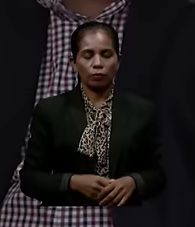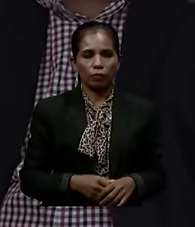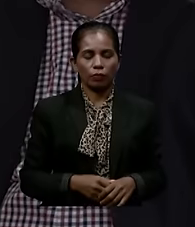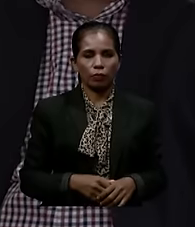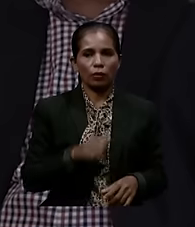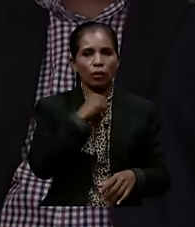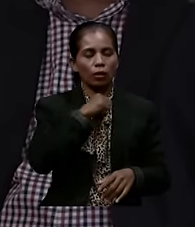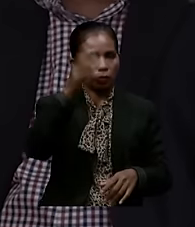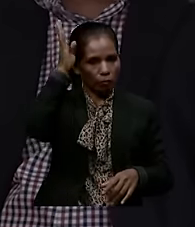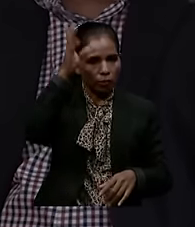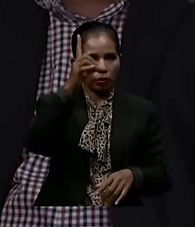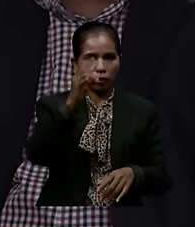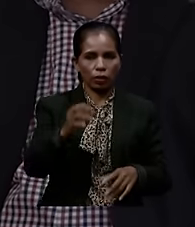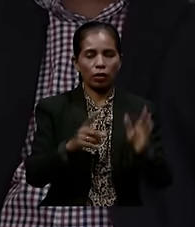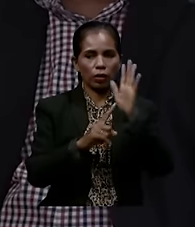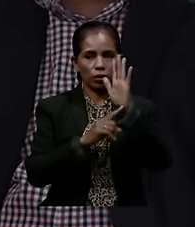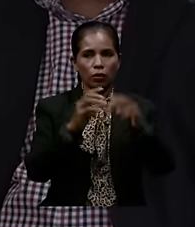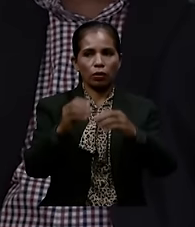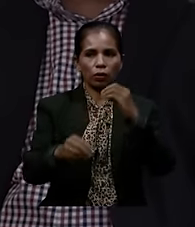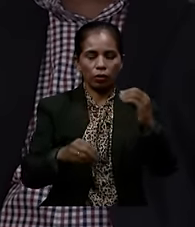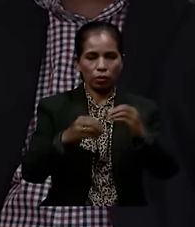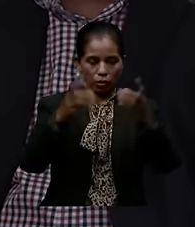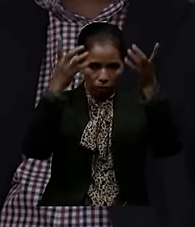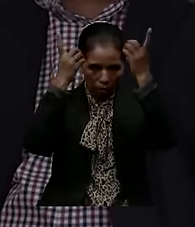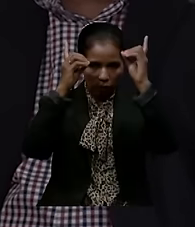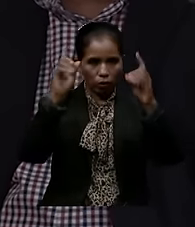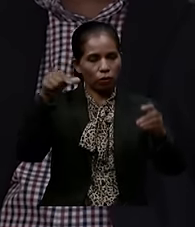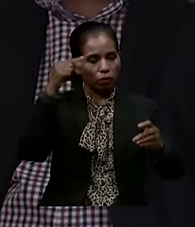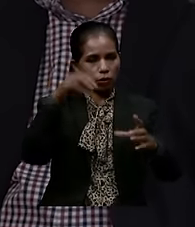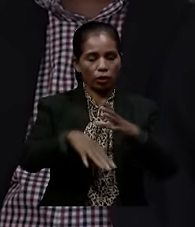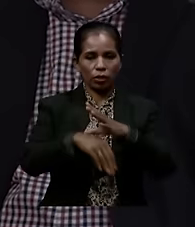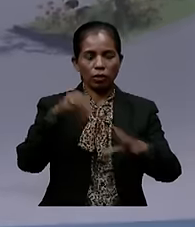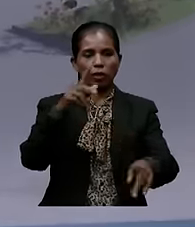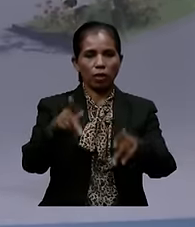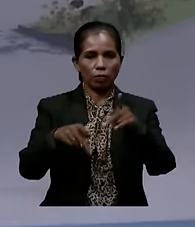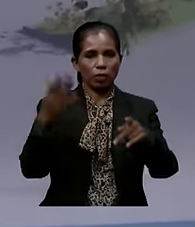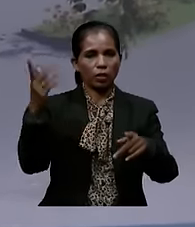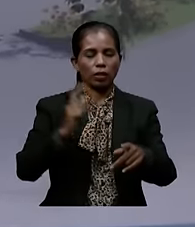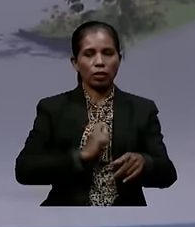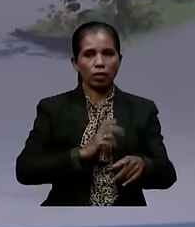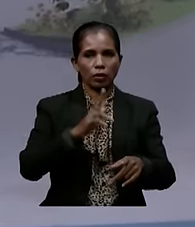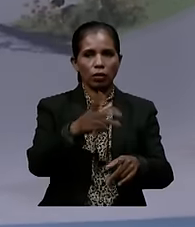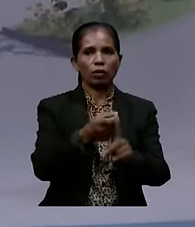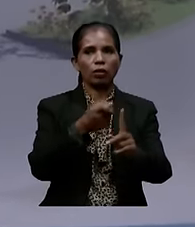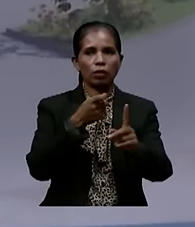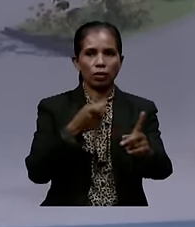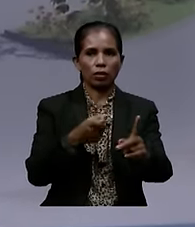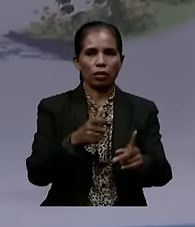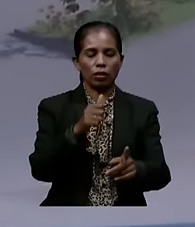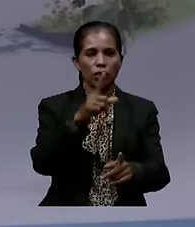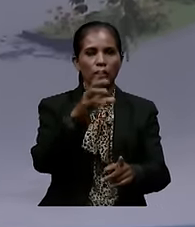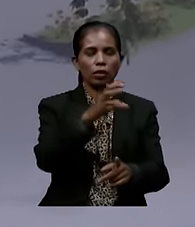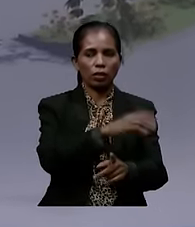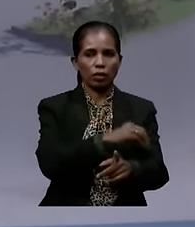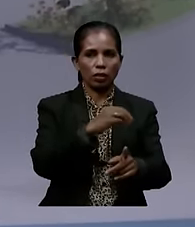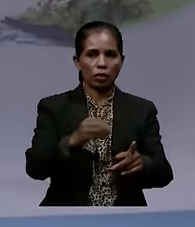Arcebispo Metropolita Dili atau apelu nei relasiona ho desejong governo atau asai komunidade ya tastolu nebe afetado husi konstrusaun altar santo